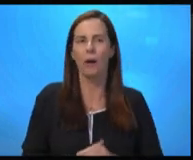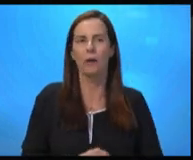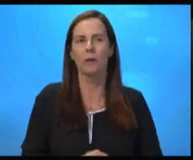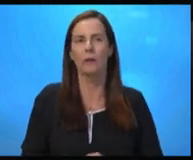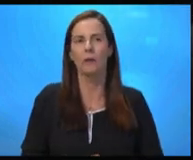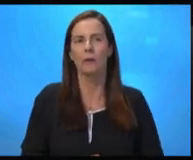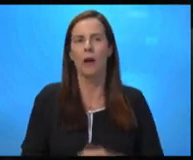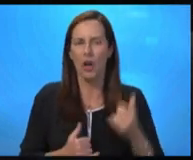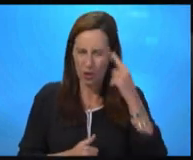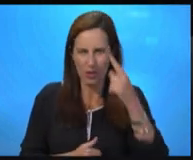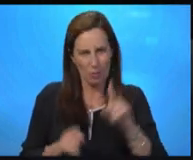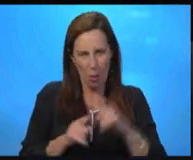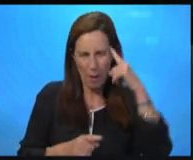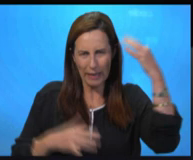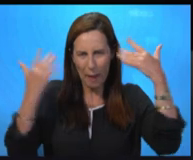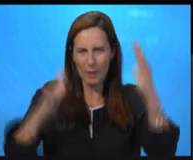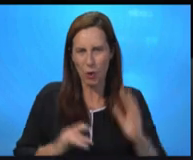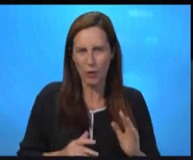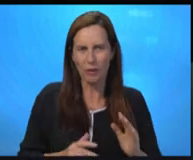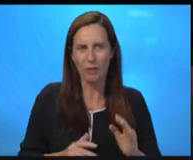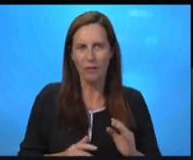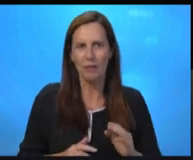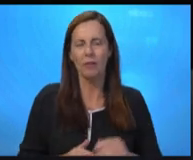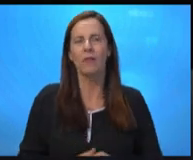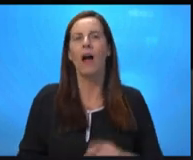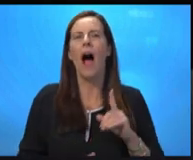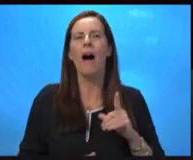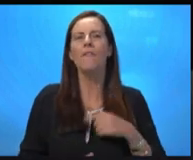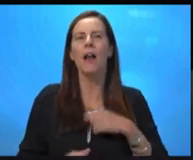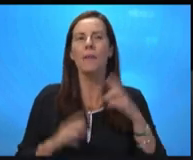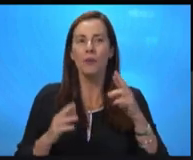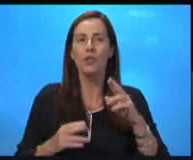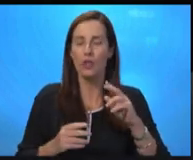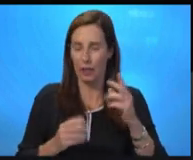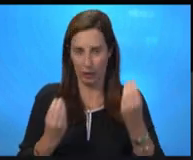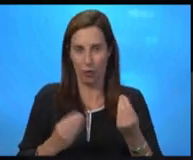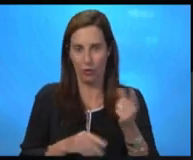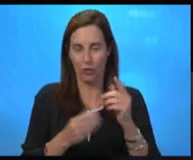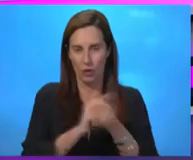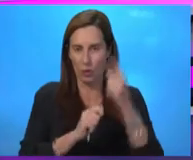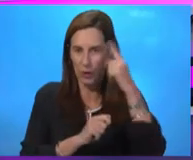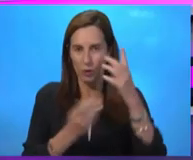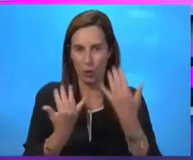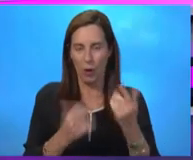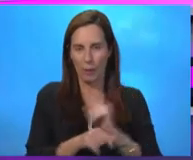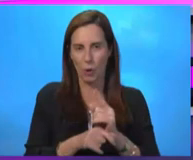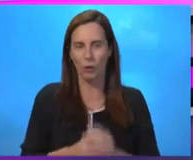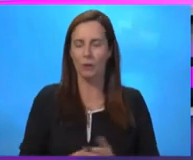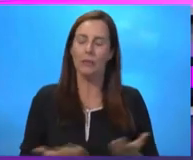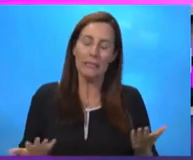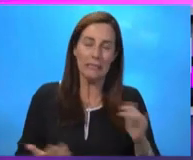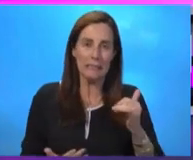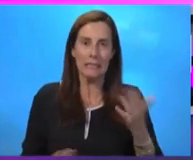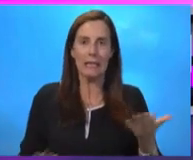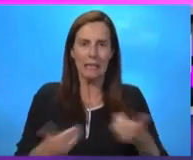Now, I know that may sound a little sci-fi, that's probably what you're thinking, but hopefully you'll change your opinion. In a few minutes. כן, תעזור